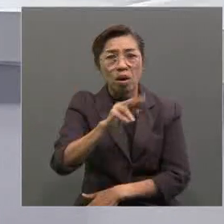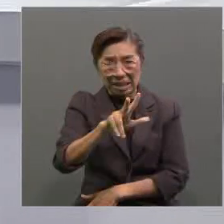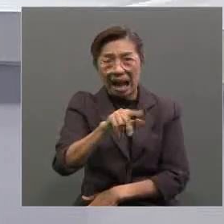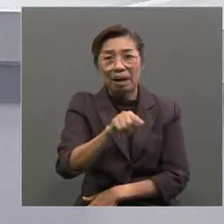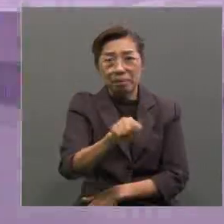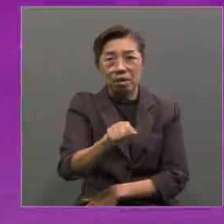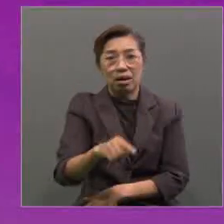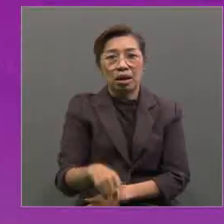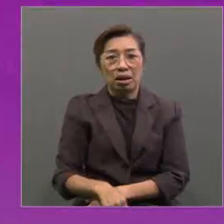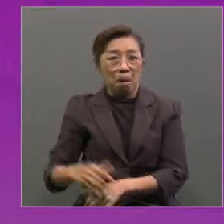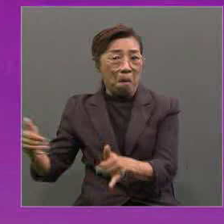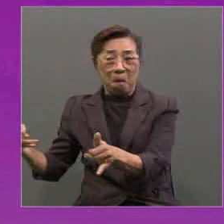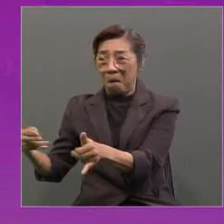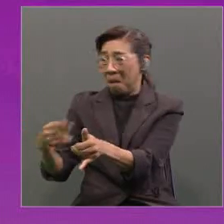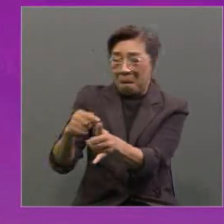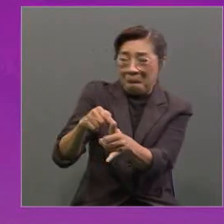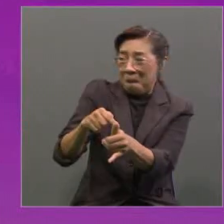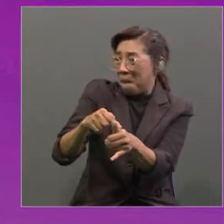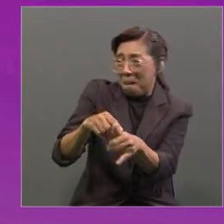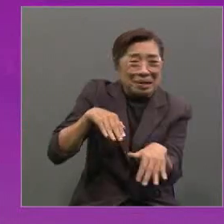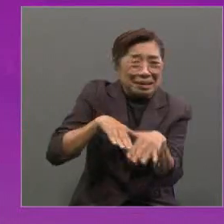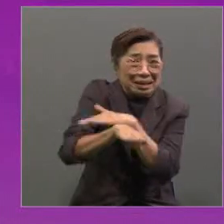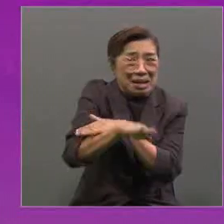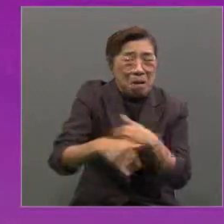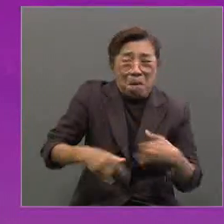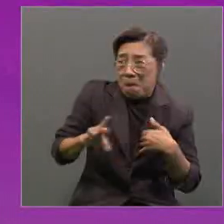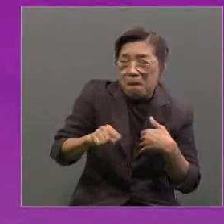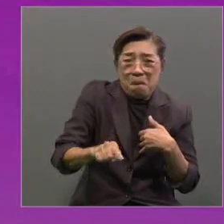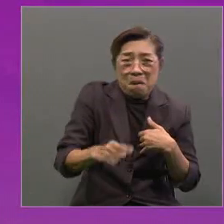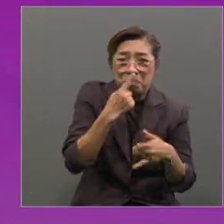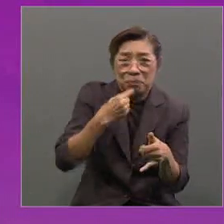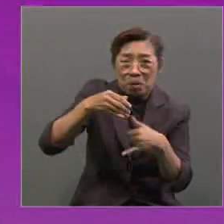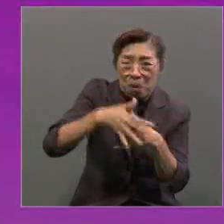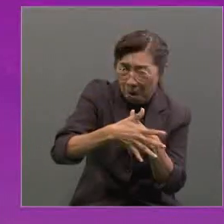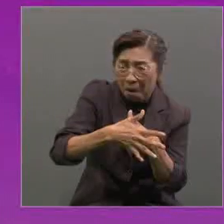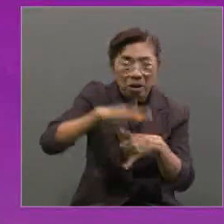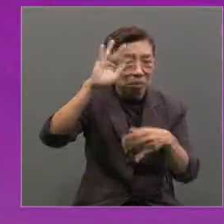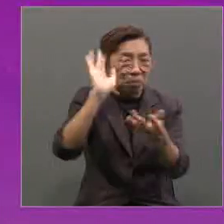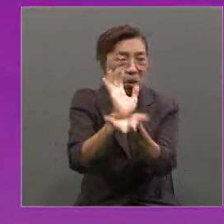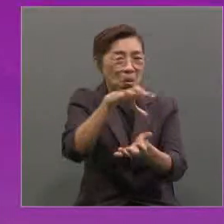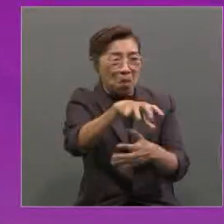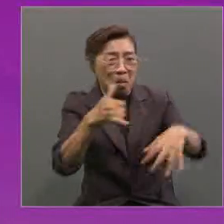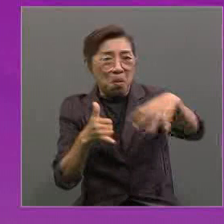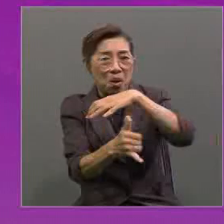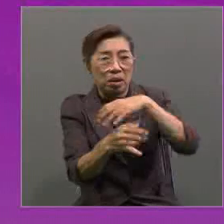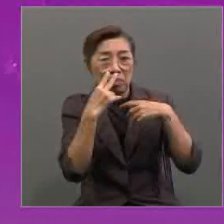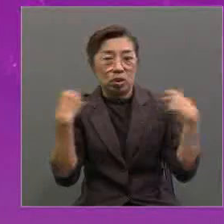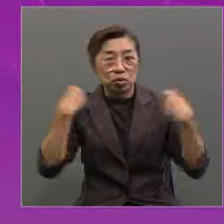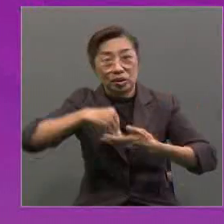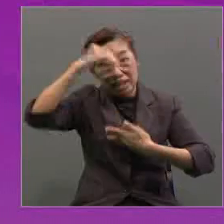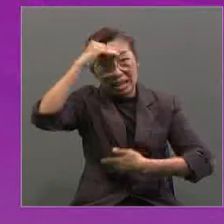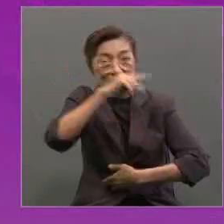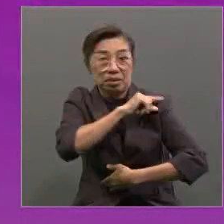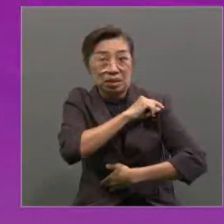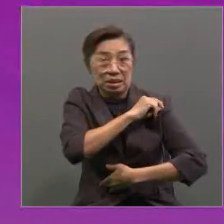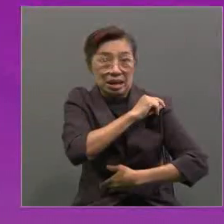ตายเลยนะคะ ครับ ขึ้นโรงพักค่ะ หนีตายแล้วสภาพคือเลือดอาบเลยนะ ใช่ค่ะคือเลือดคือชุดนักเรียนเนี่ยจะเป็นสีข